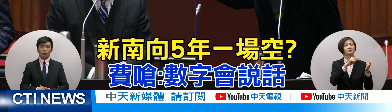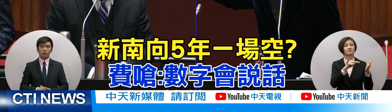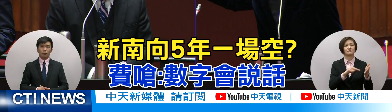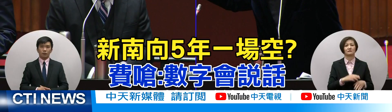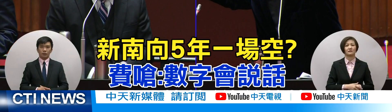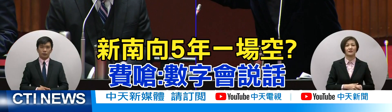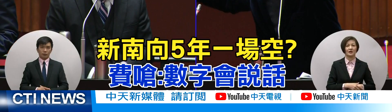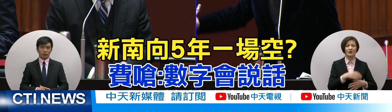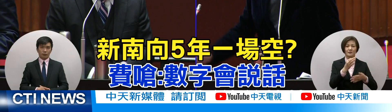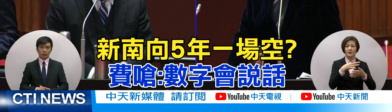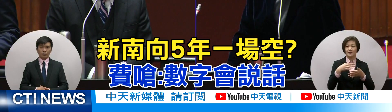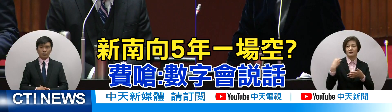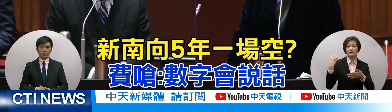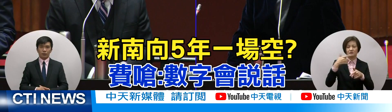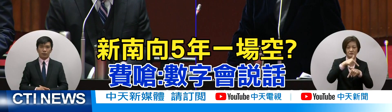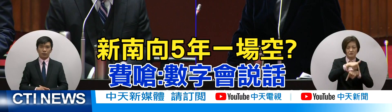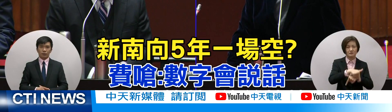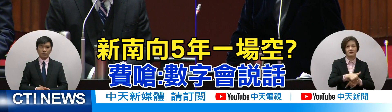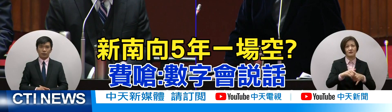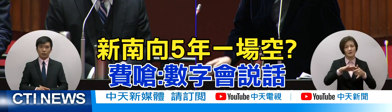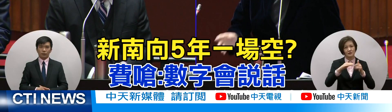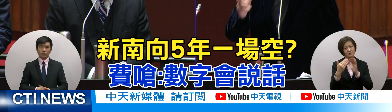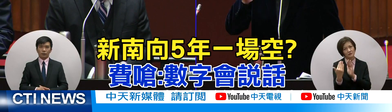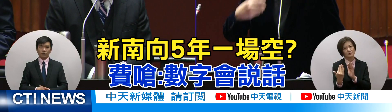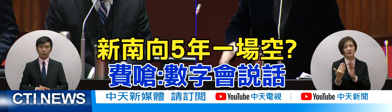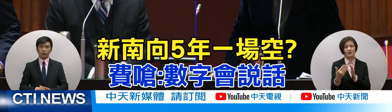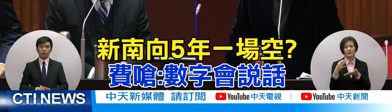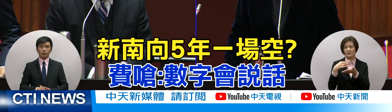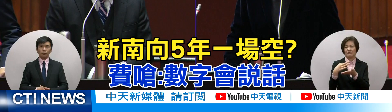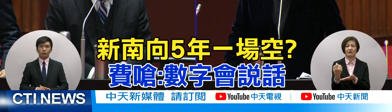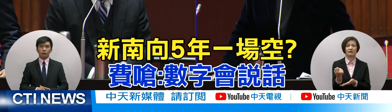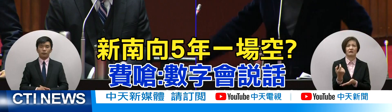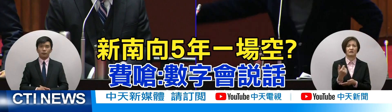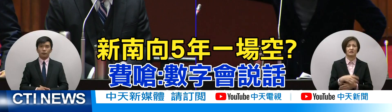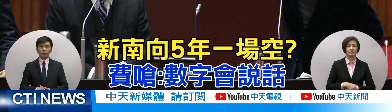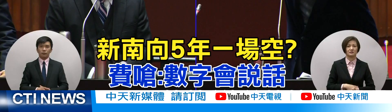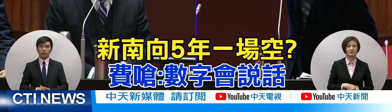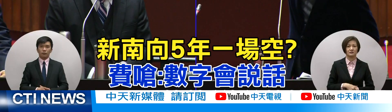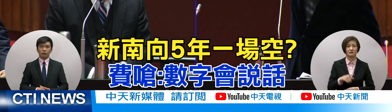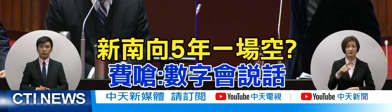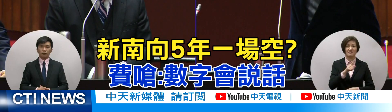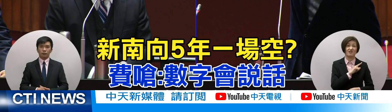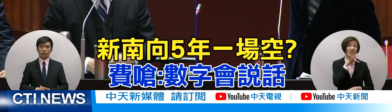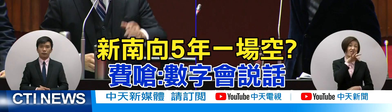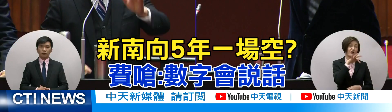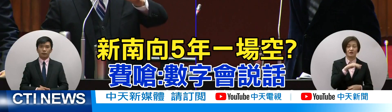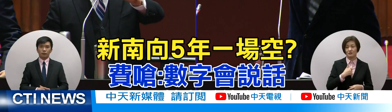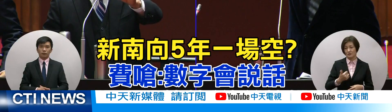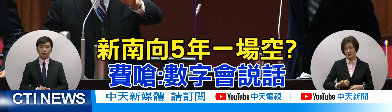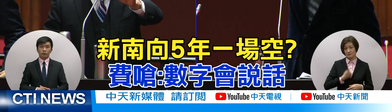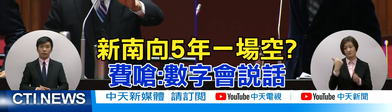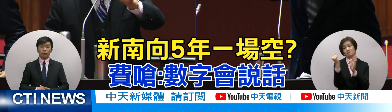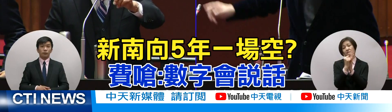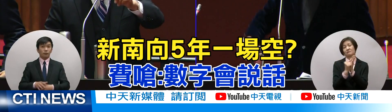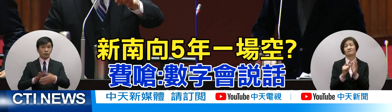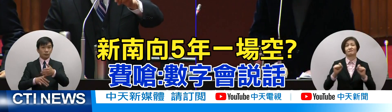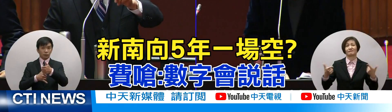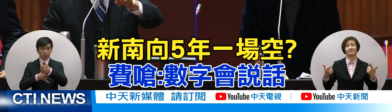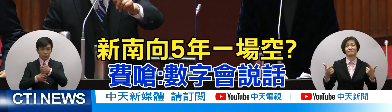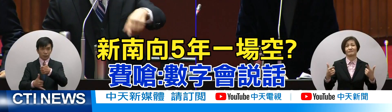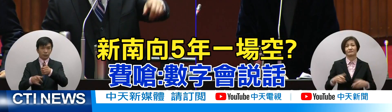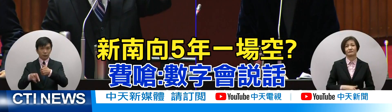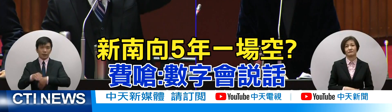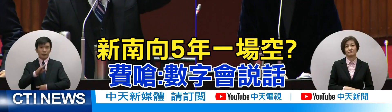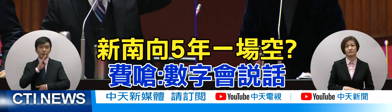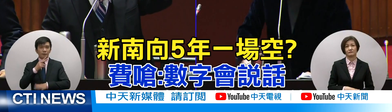卖到新南向卖了多少？你嘴巴上说。跟实际的结果是不一样嘛？ 不，委员，这是解释的